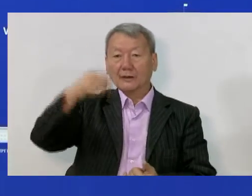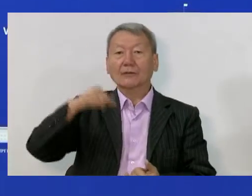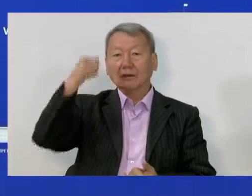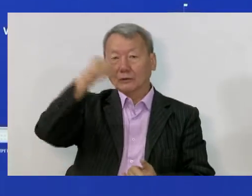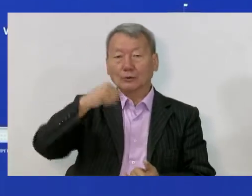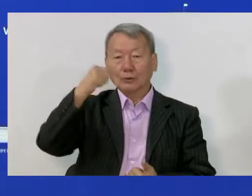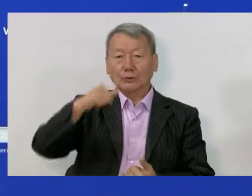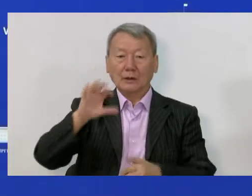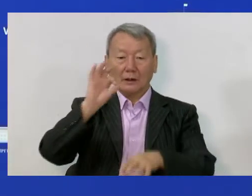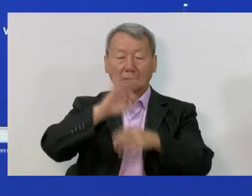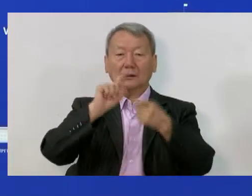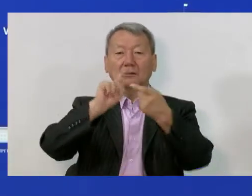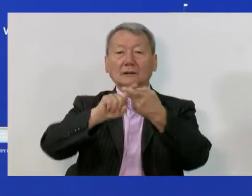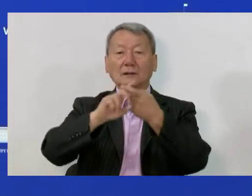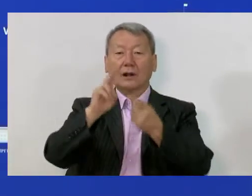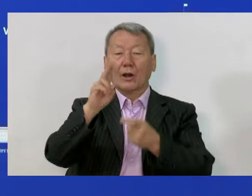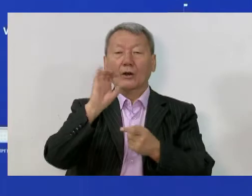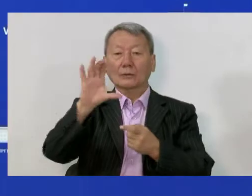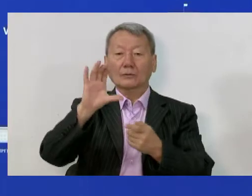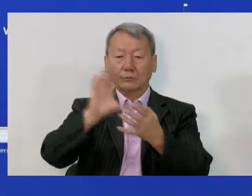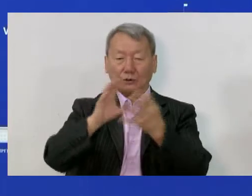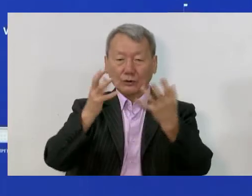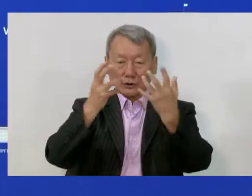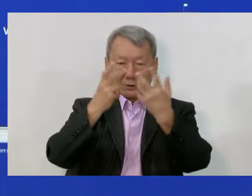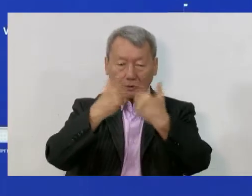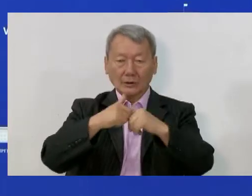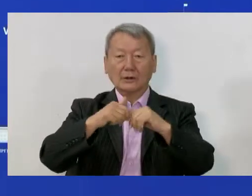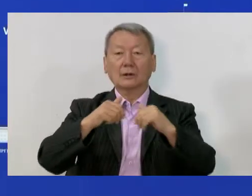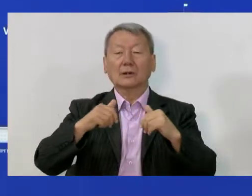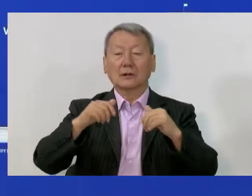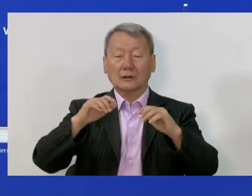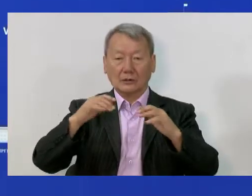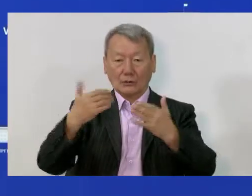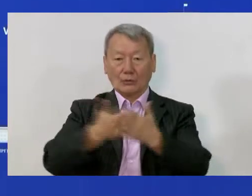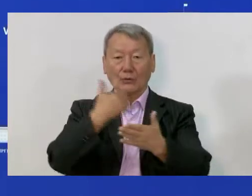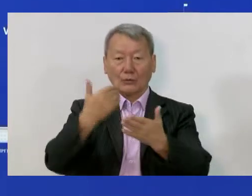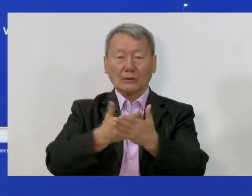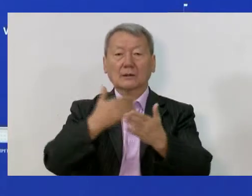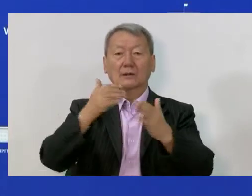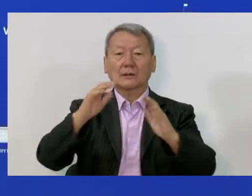Құрғыз ұлтық малымат